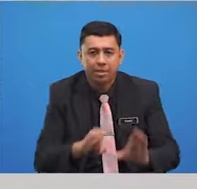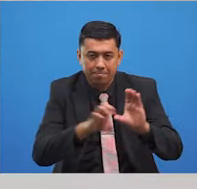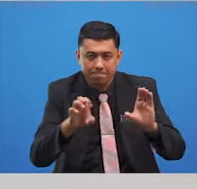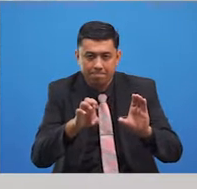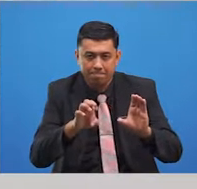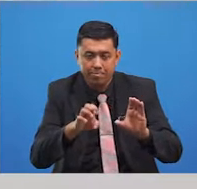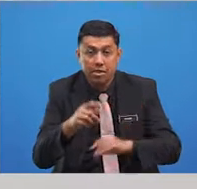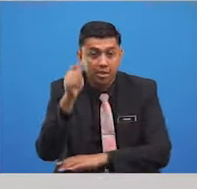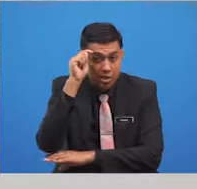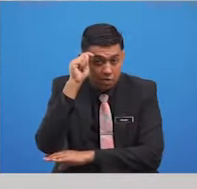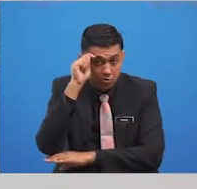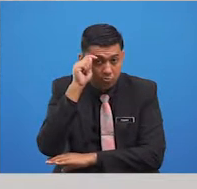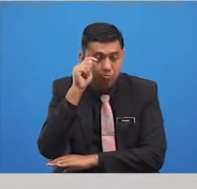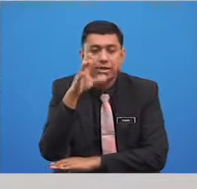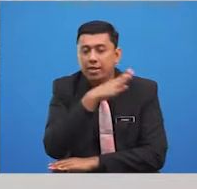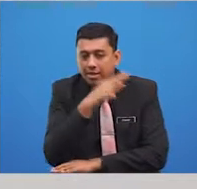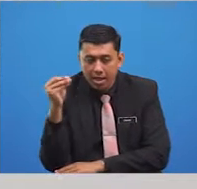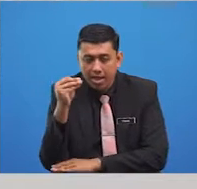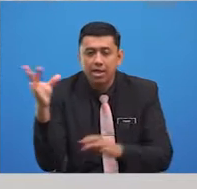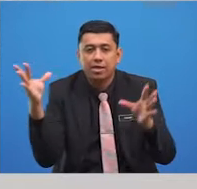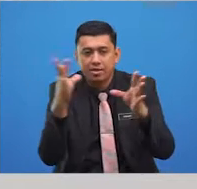Empangan Kenyir, Terengganu.